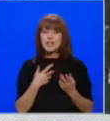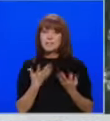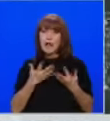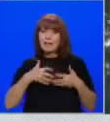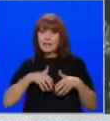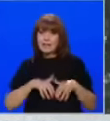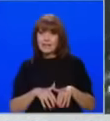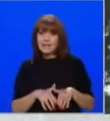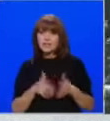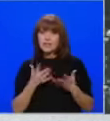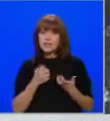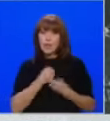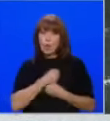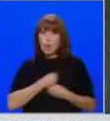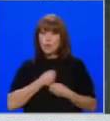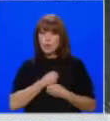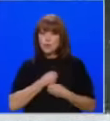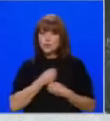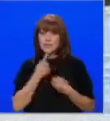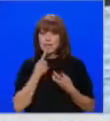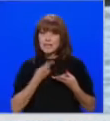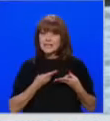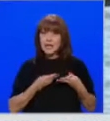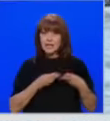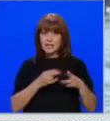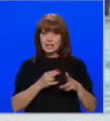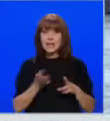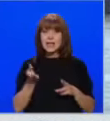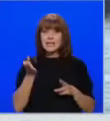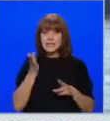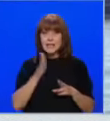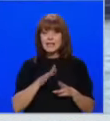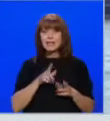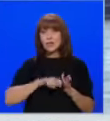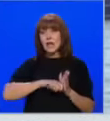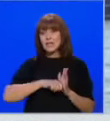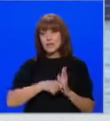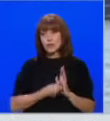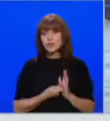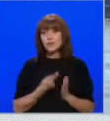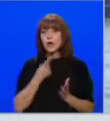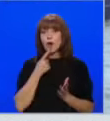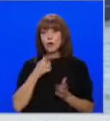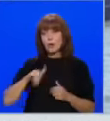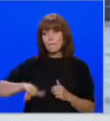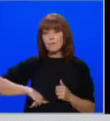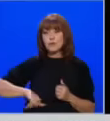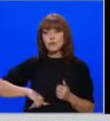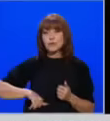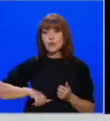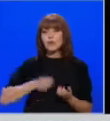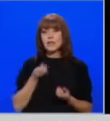около руския износ и механизмите за плащане, след като страната беше изключена от международната разплащателна система SWIFT.